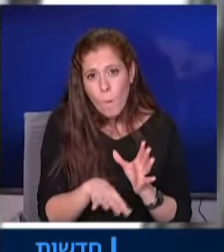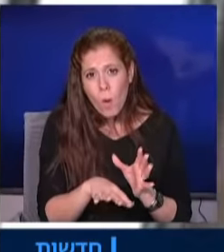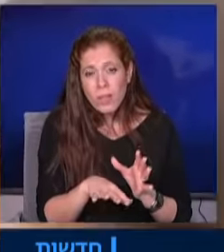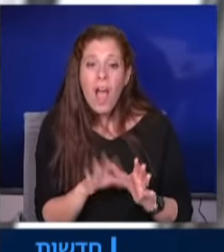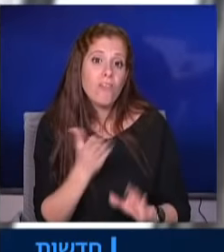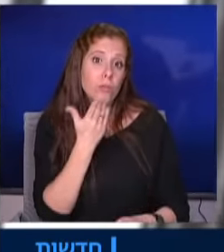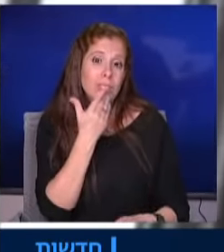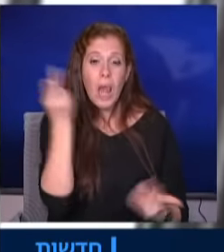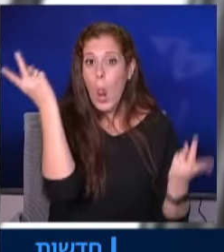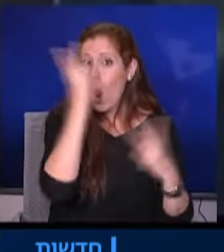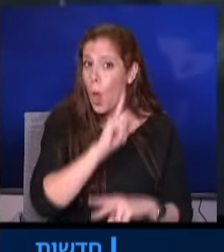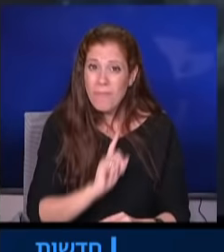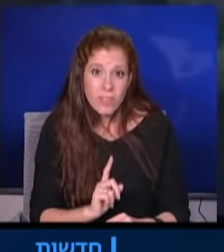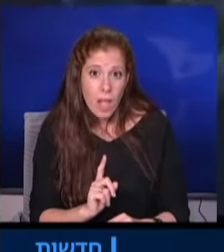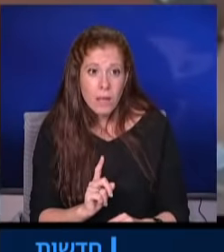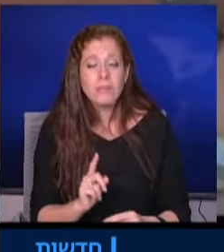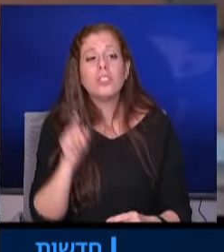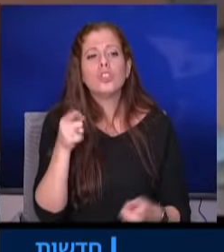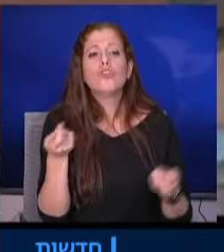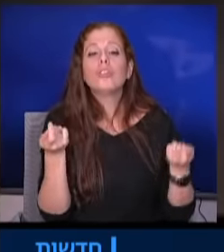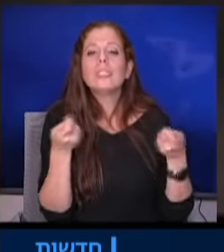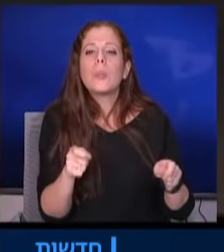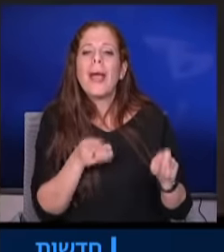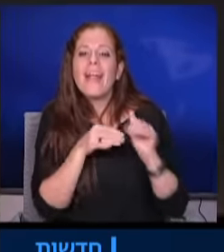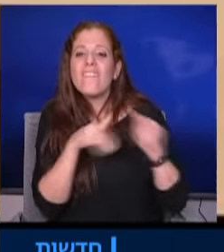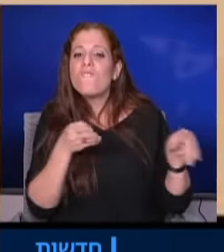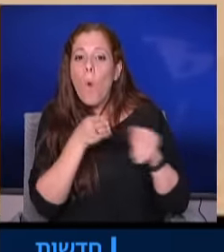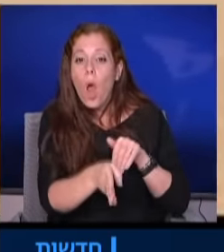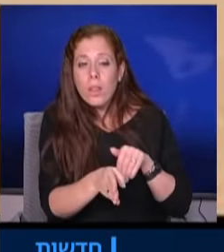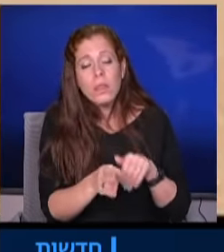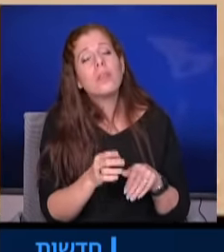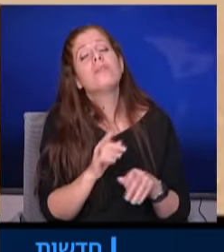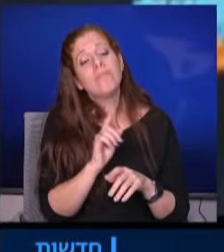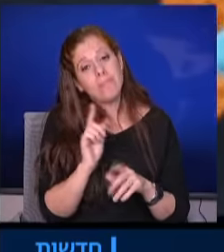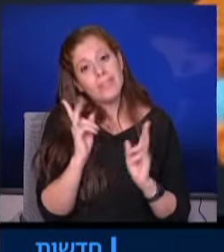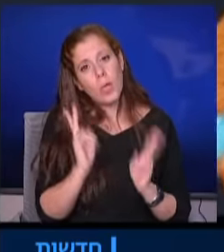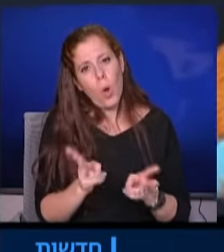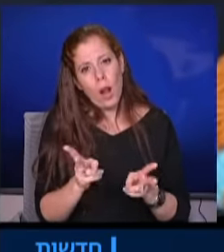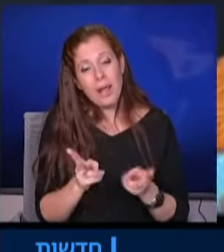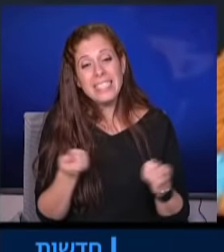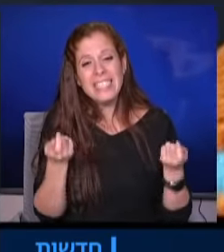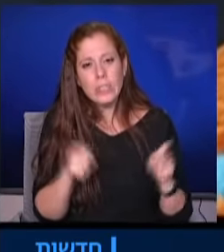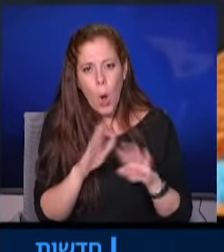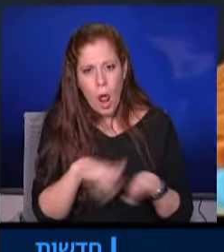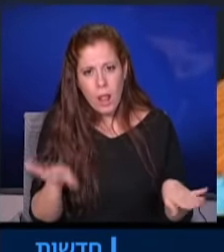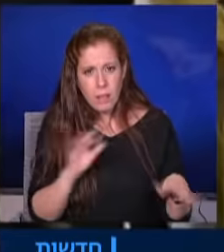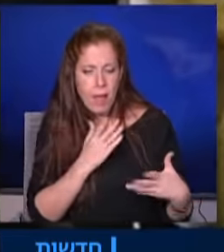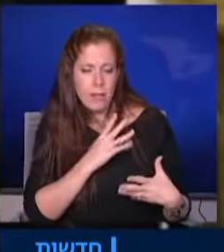לא מבינה הוא שבכך שהיא סוגרת גבולות, היא עלולה גם לסגור לילדים האלה את